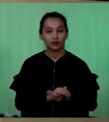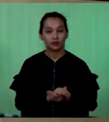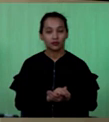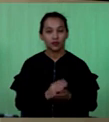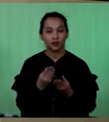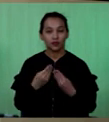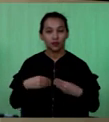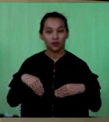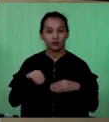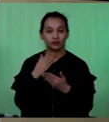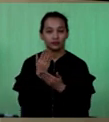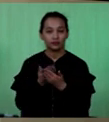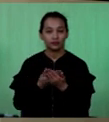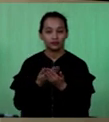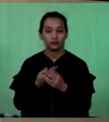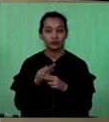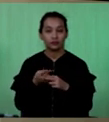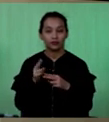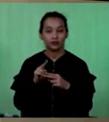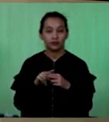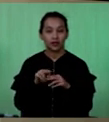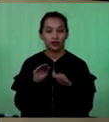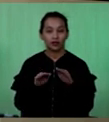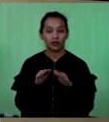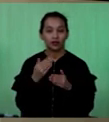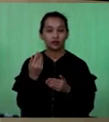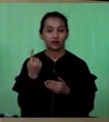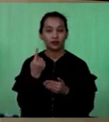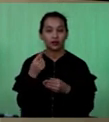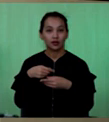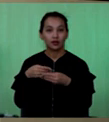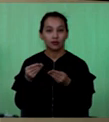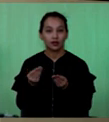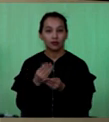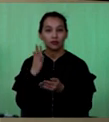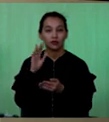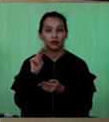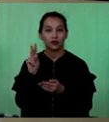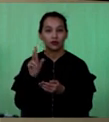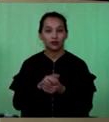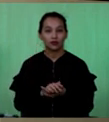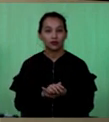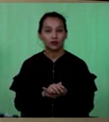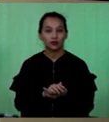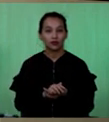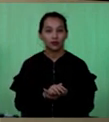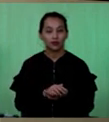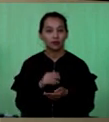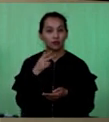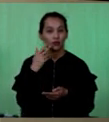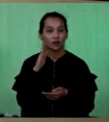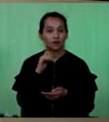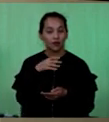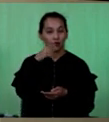bilan maslahatlashing. Chunki tarozning birinchi pallasida 5 kilogram bo'lsa, mushuk va xo'roz necha